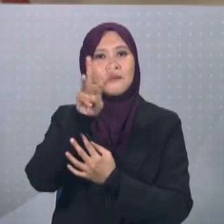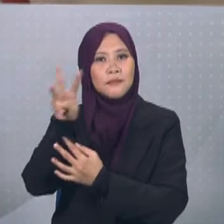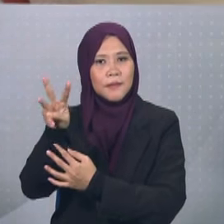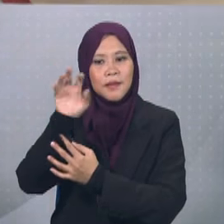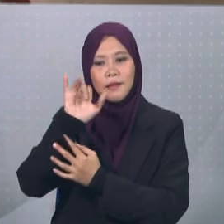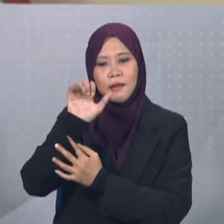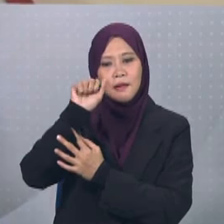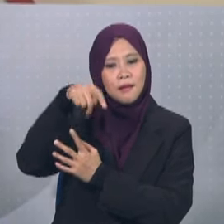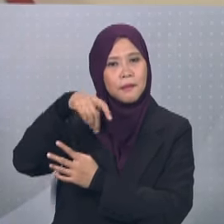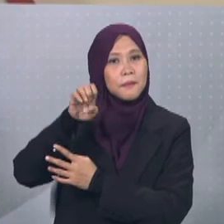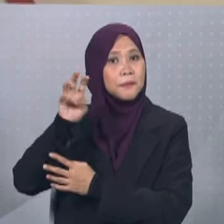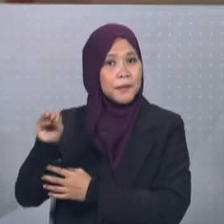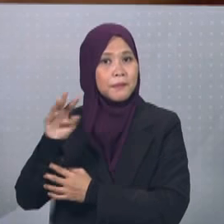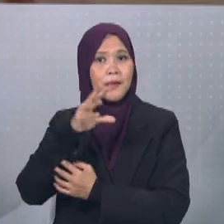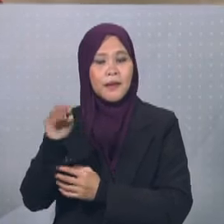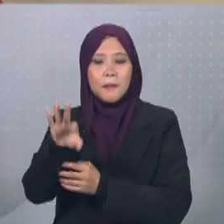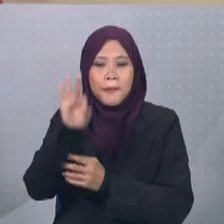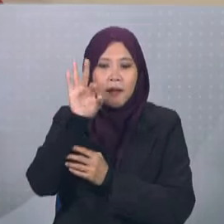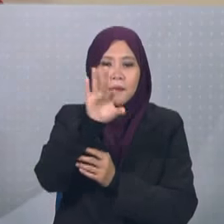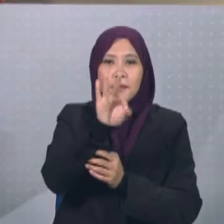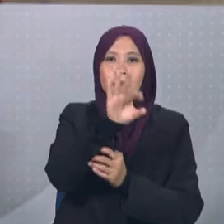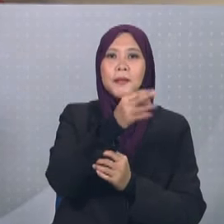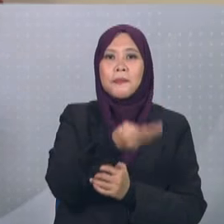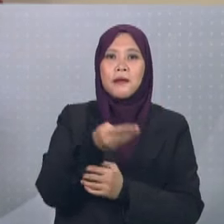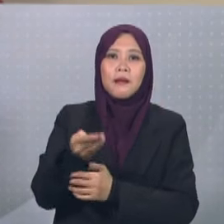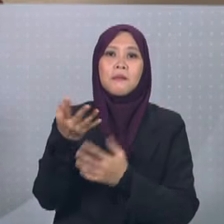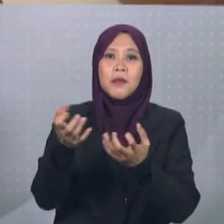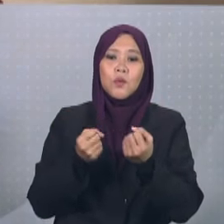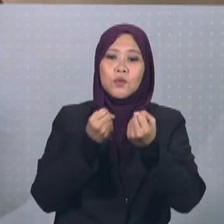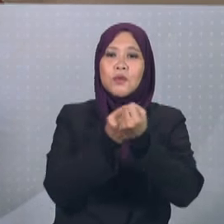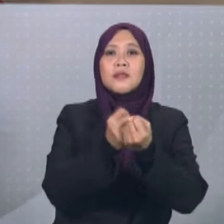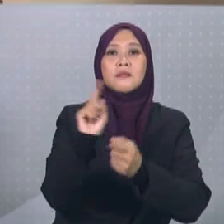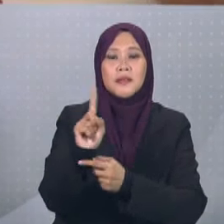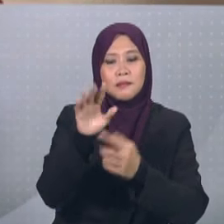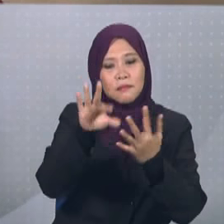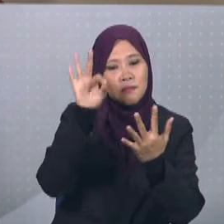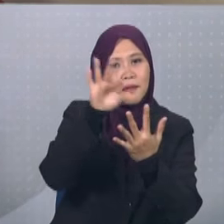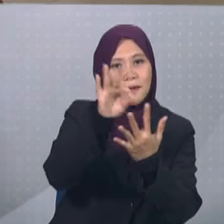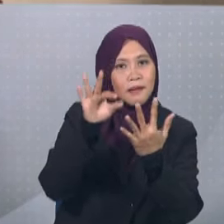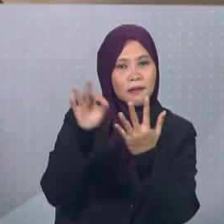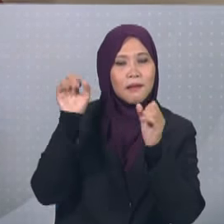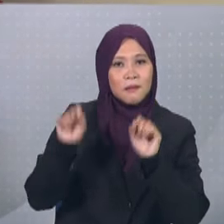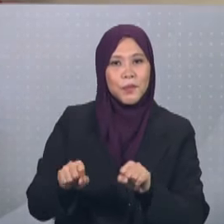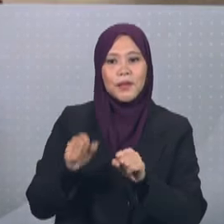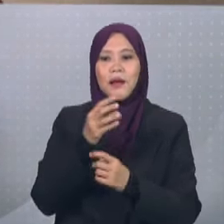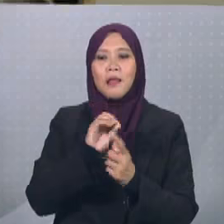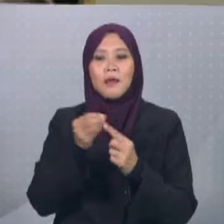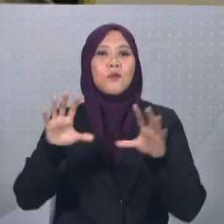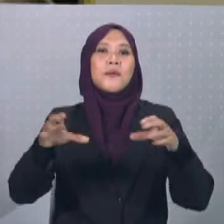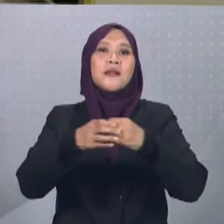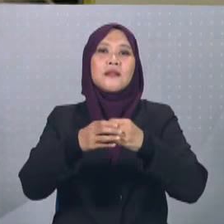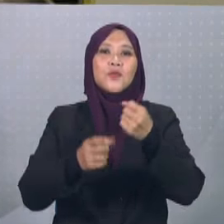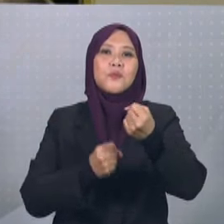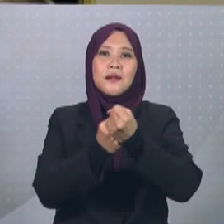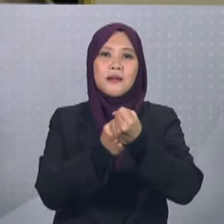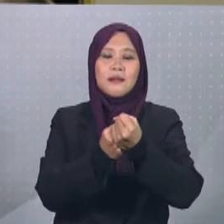sesawang YAPIM dan pilih barang yang ingin disumbangkan atau pilih pakej nilai sumbangan yang ditawarkan. Dia